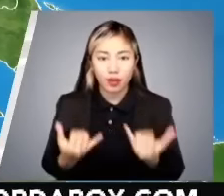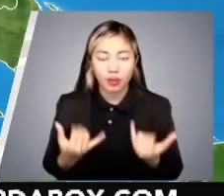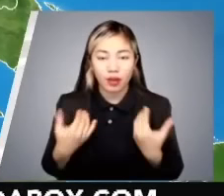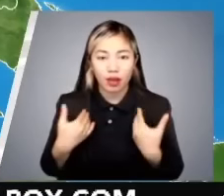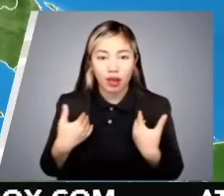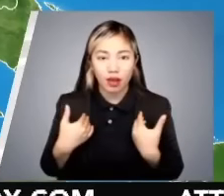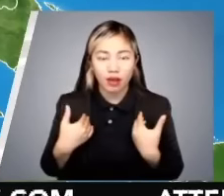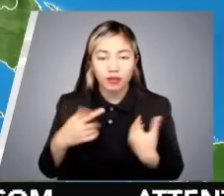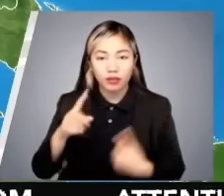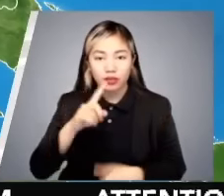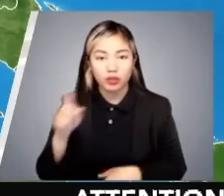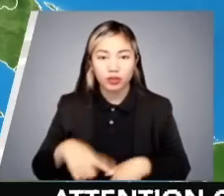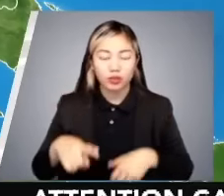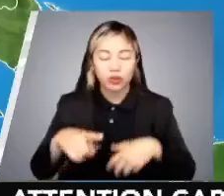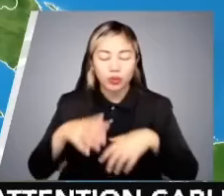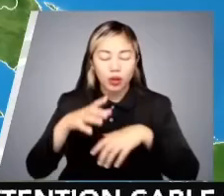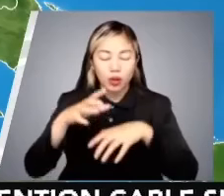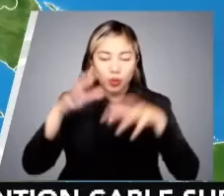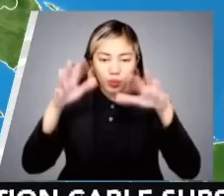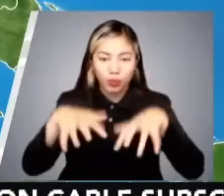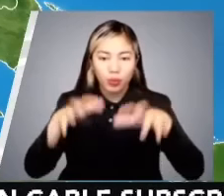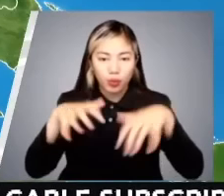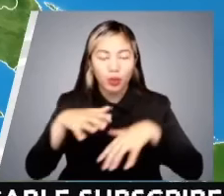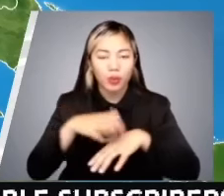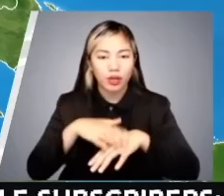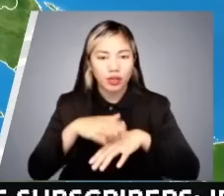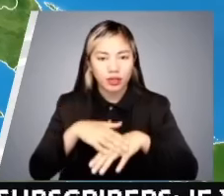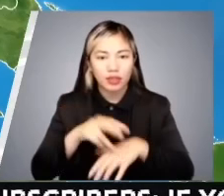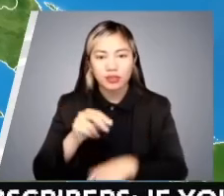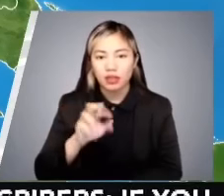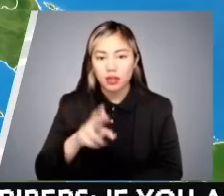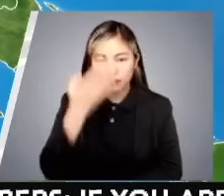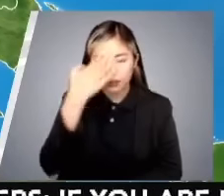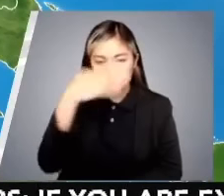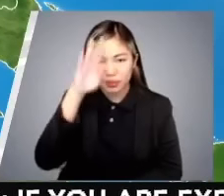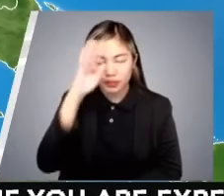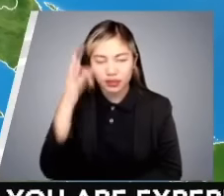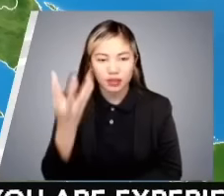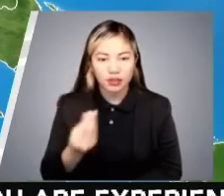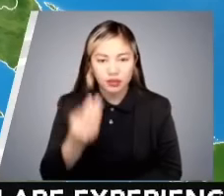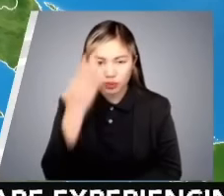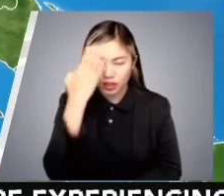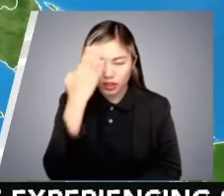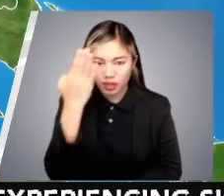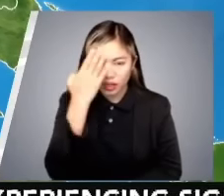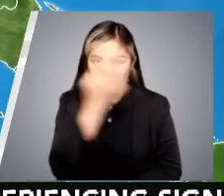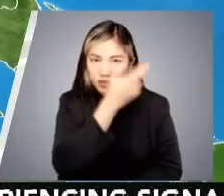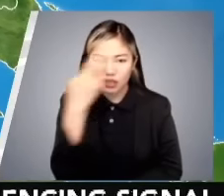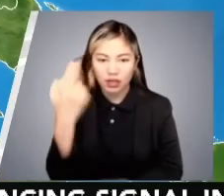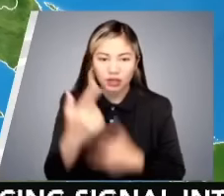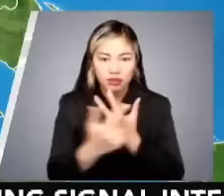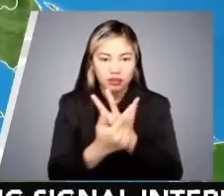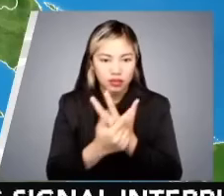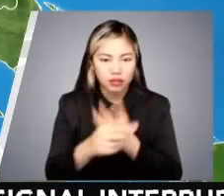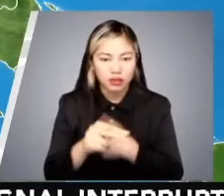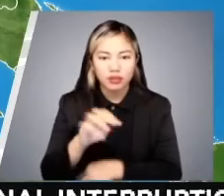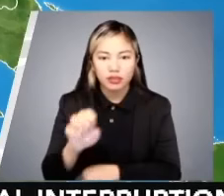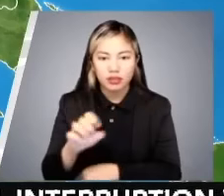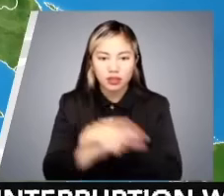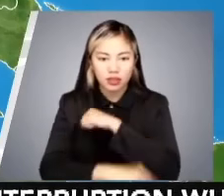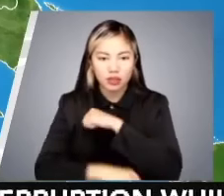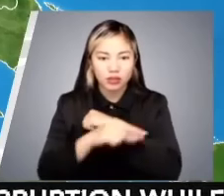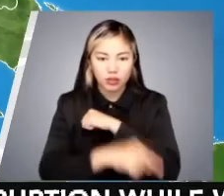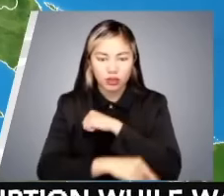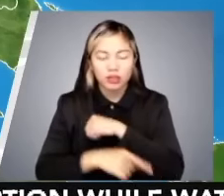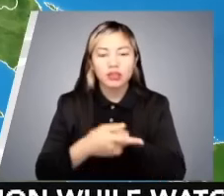Manila, Cavite, Batangas, Bulacan, Rizal, Laguna, Nueva Ecija, Quezon, Bataan at